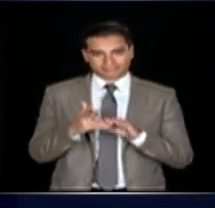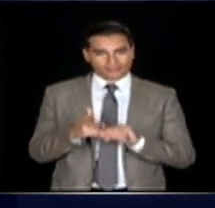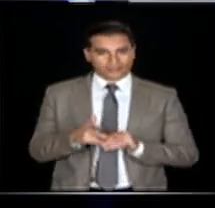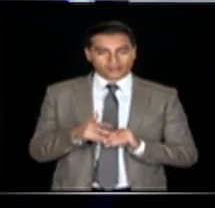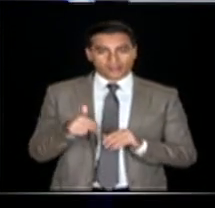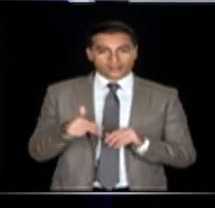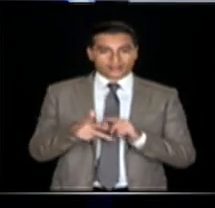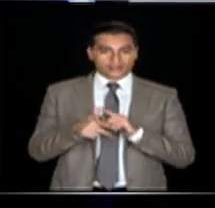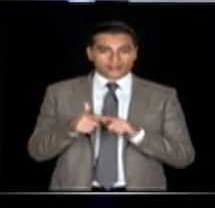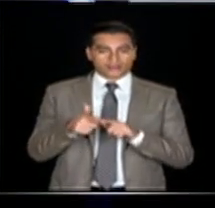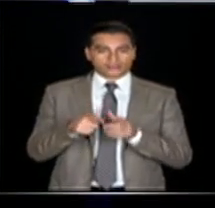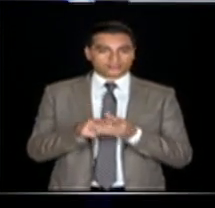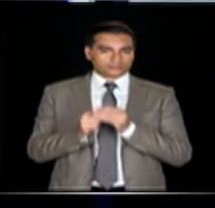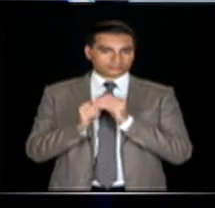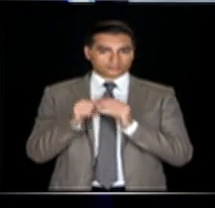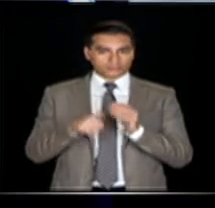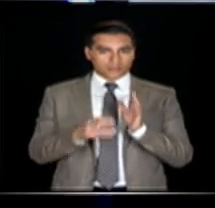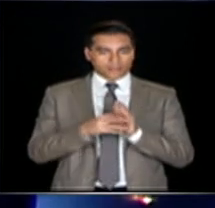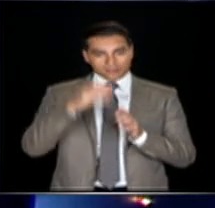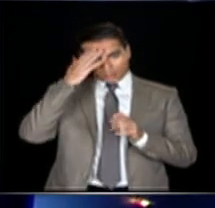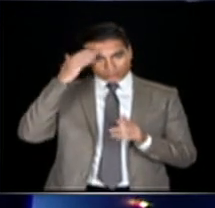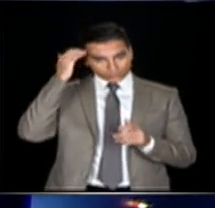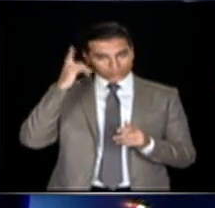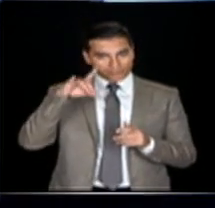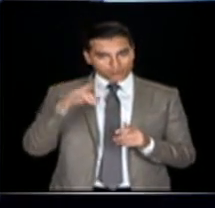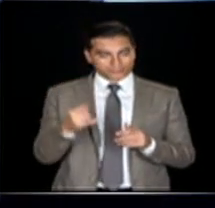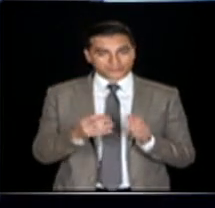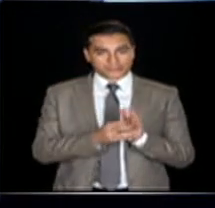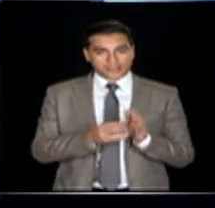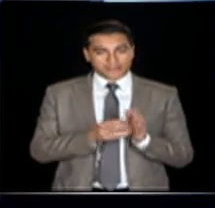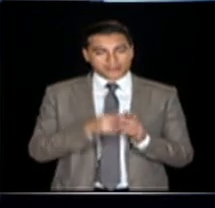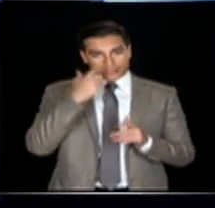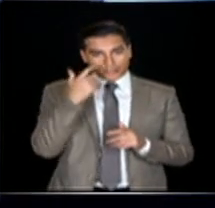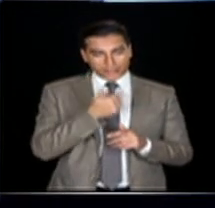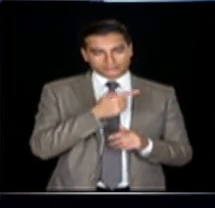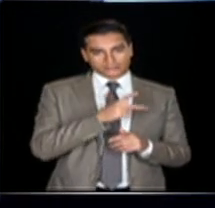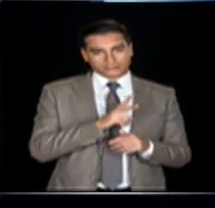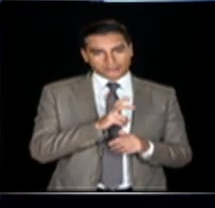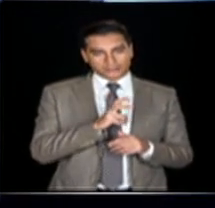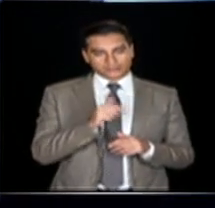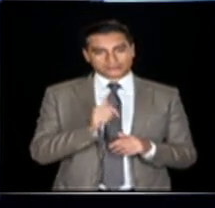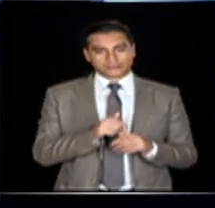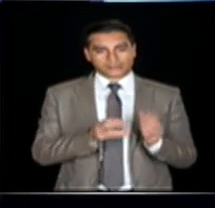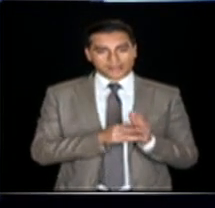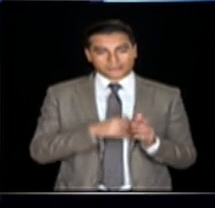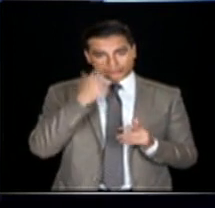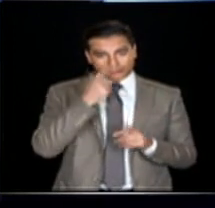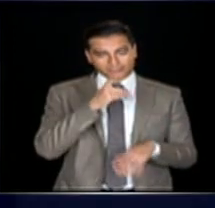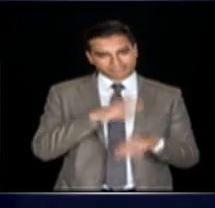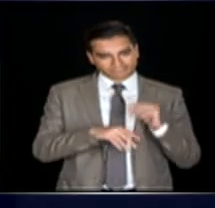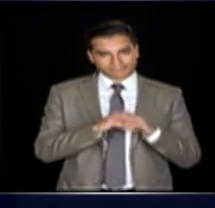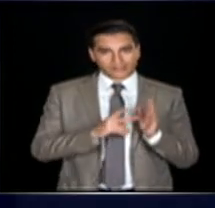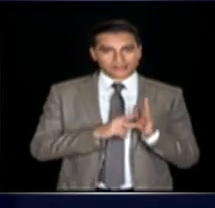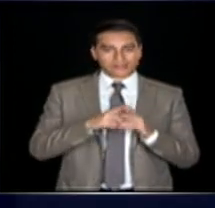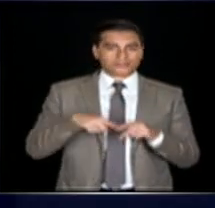أسيوط 150، جامعة عين شمس 70. جامعة عين شمس شدوا حيلكوا شوية في